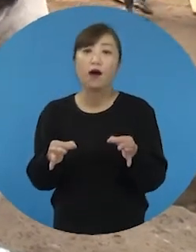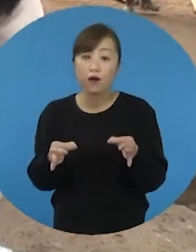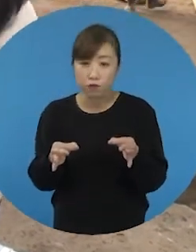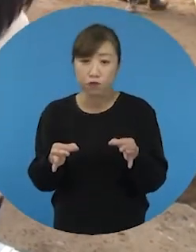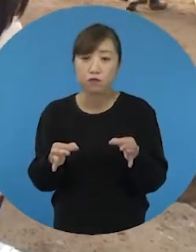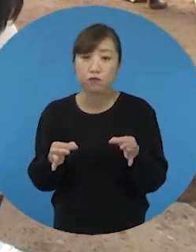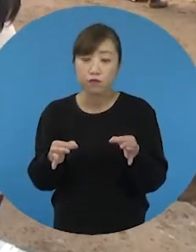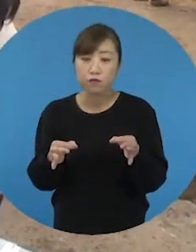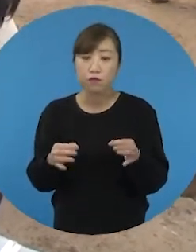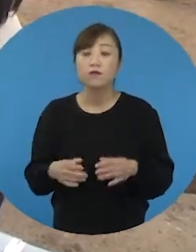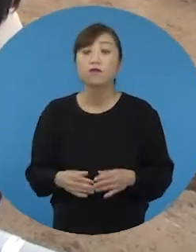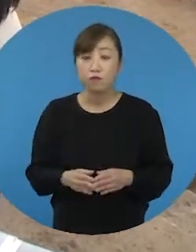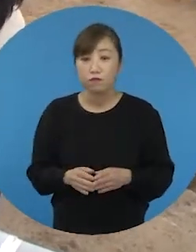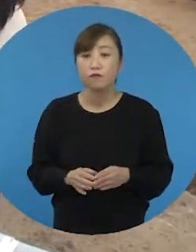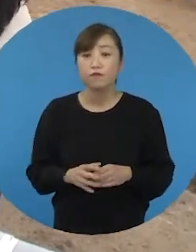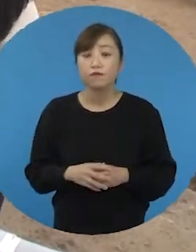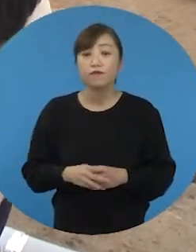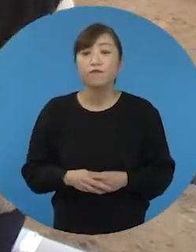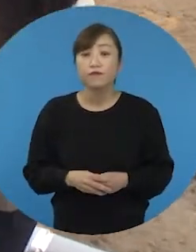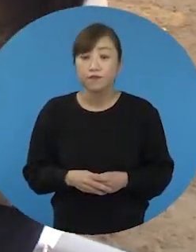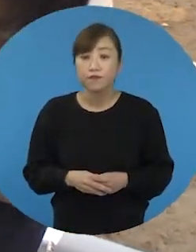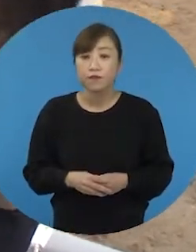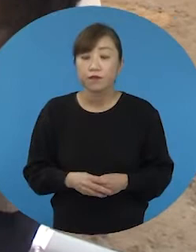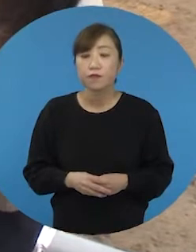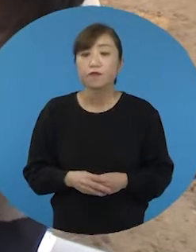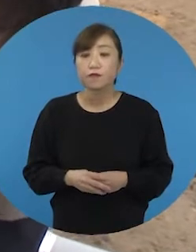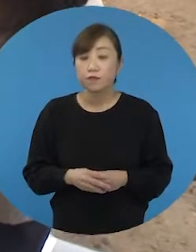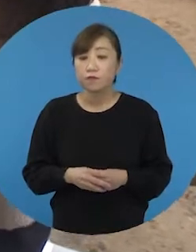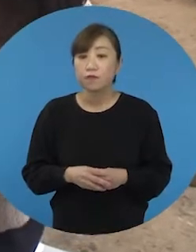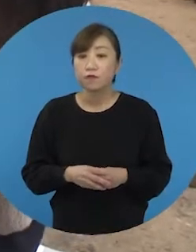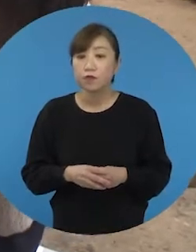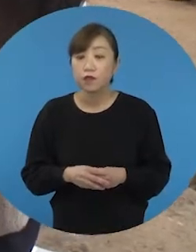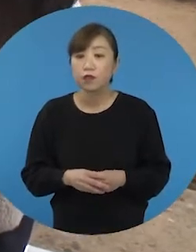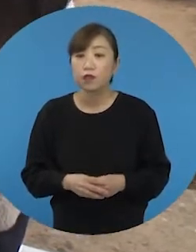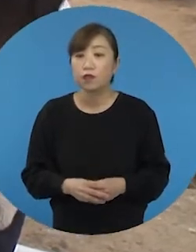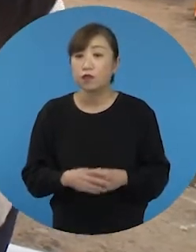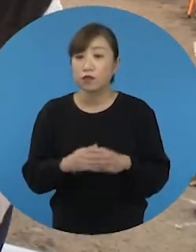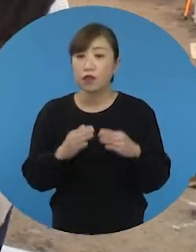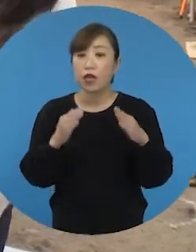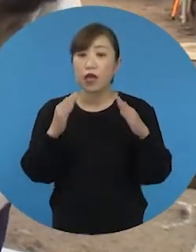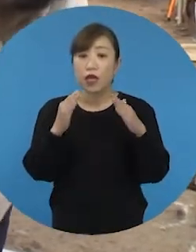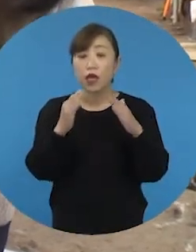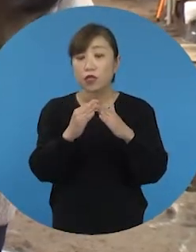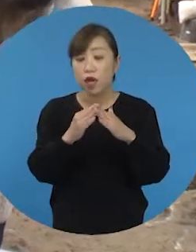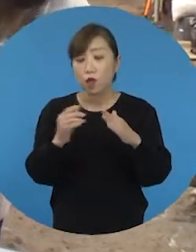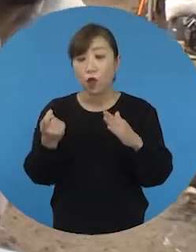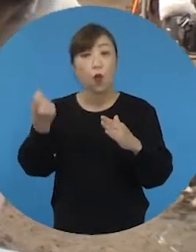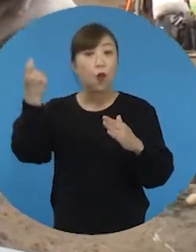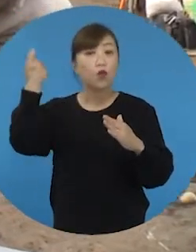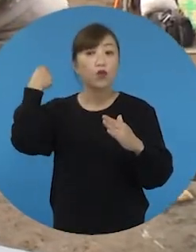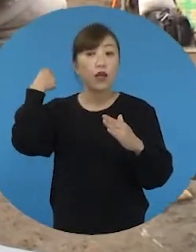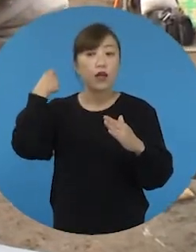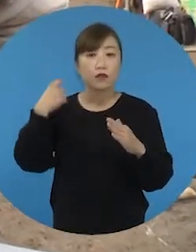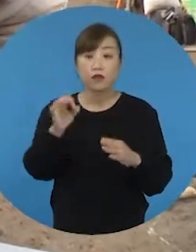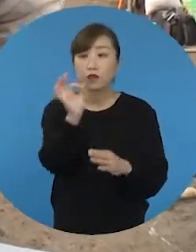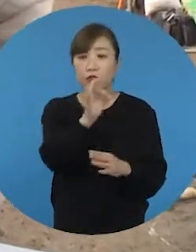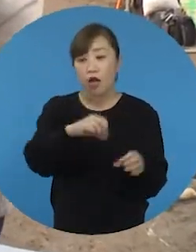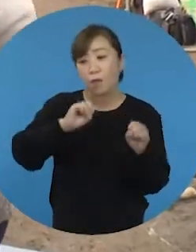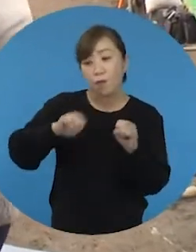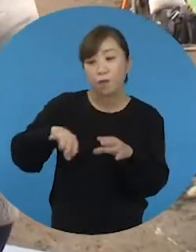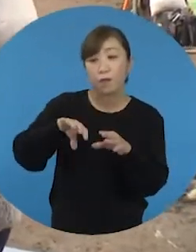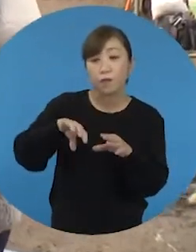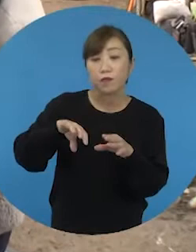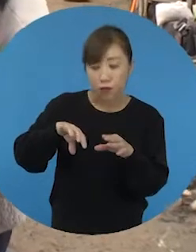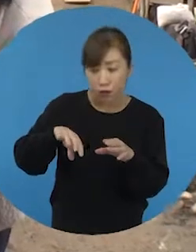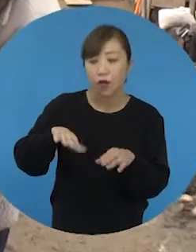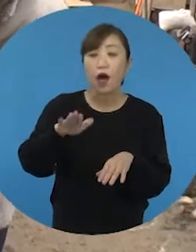そうなんですね。こっちがやはりあのお店の前、まあ、宿場の門だったっていうことは、はい、後ろにいろんな生活のものをまあ捨てたりだ